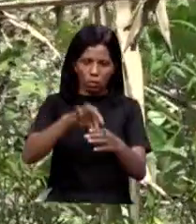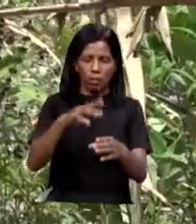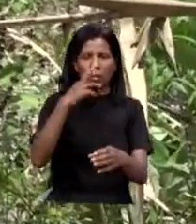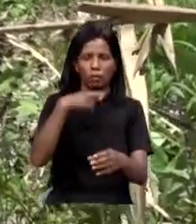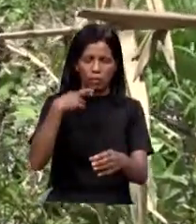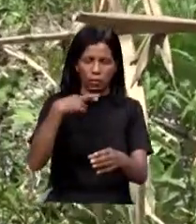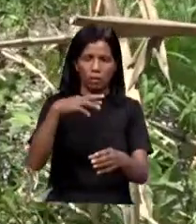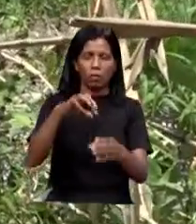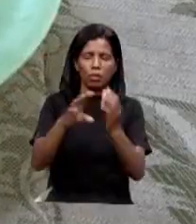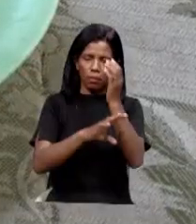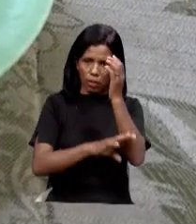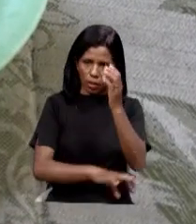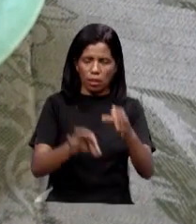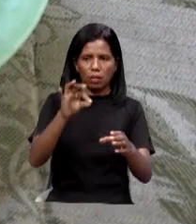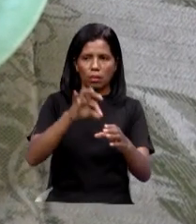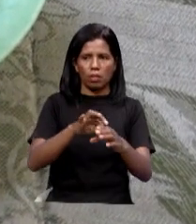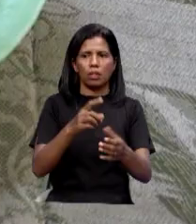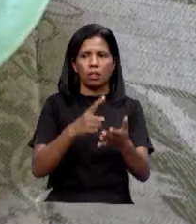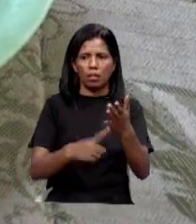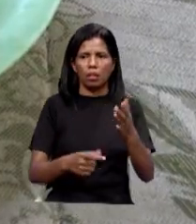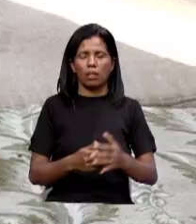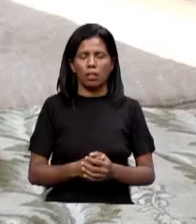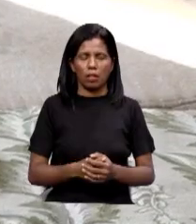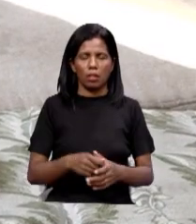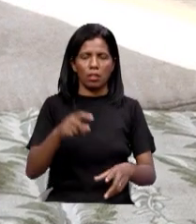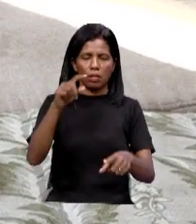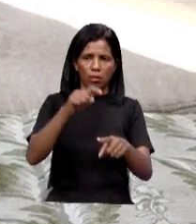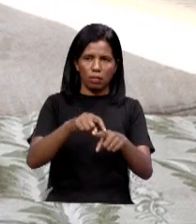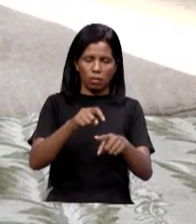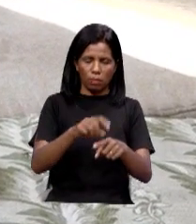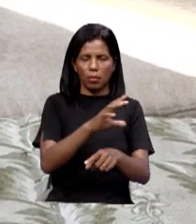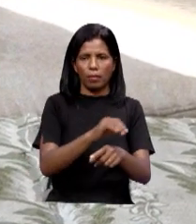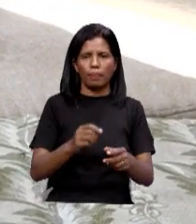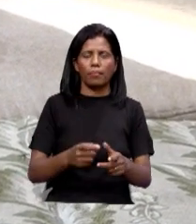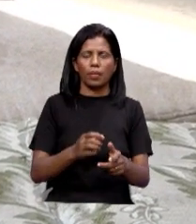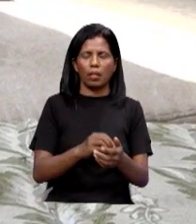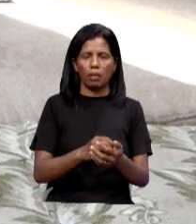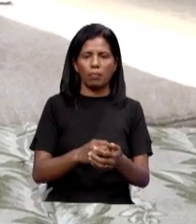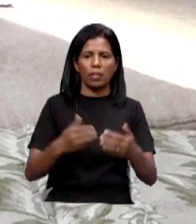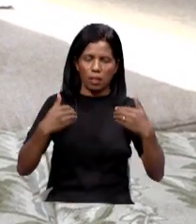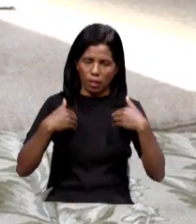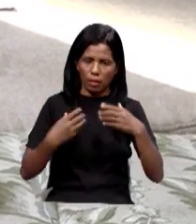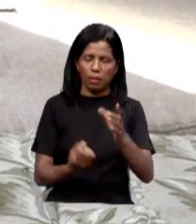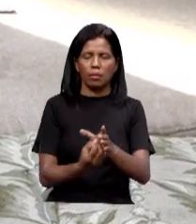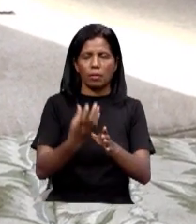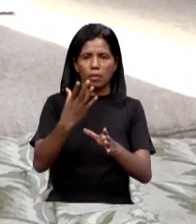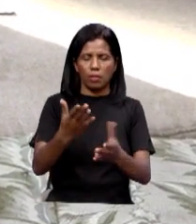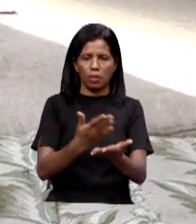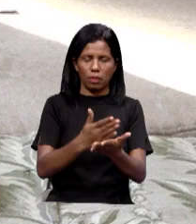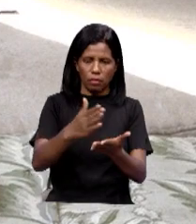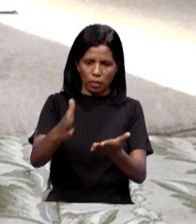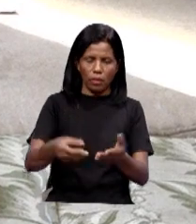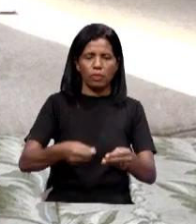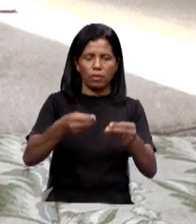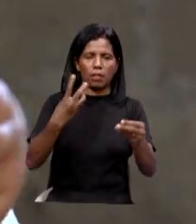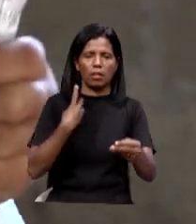kotok o kuda saya dah buat cerah pore, cerah lakir, cerah tumba, isin mai, to isin fahera nyanyi mba,